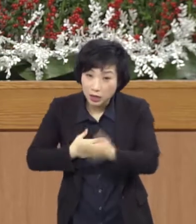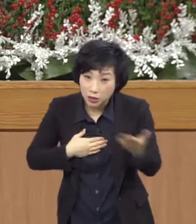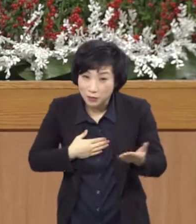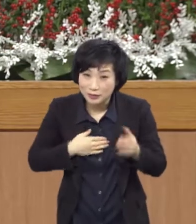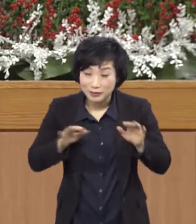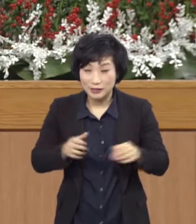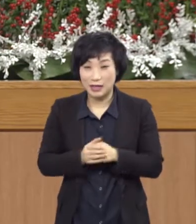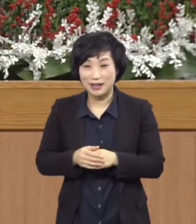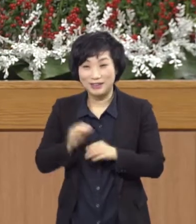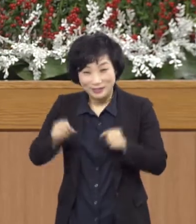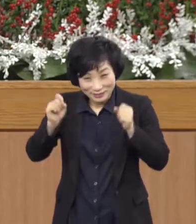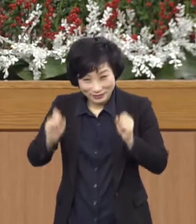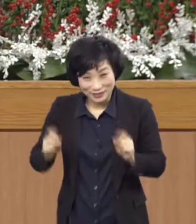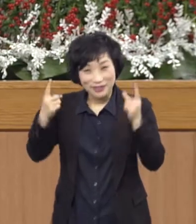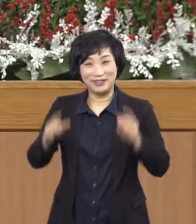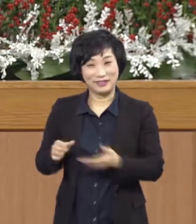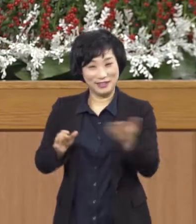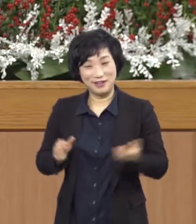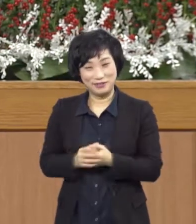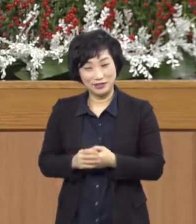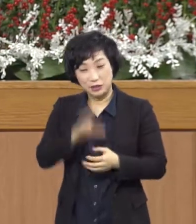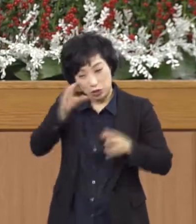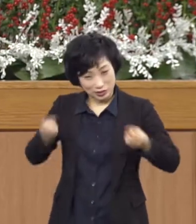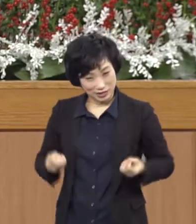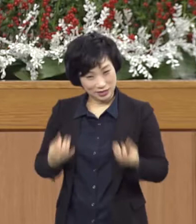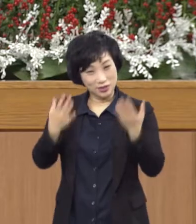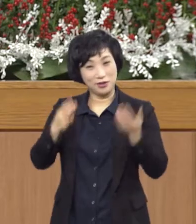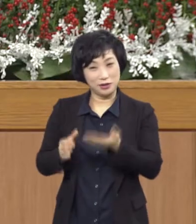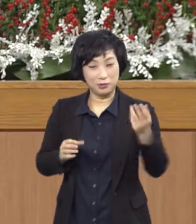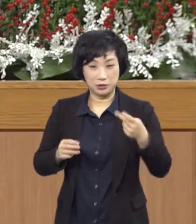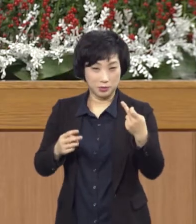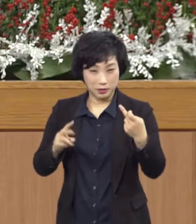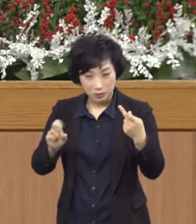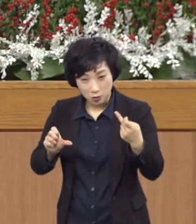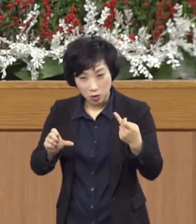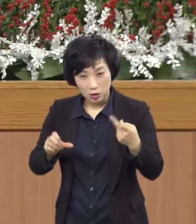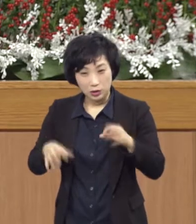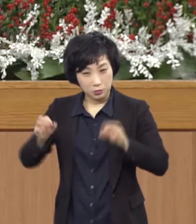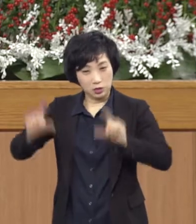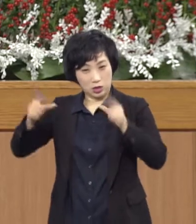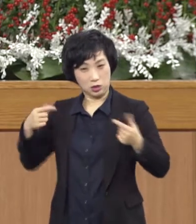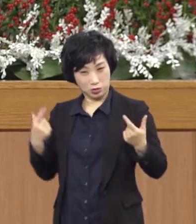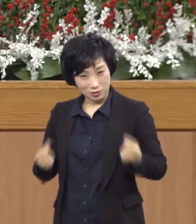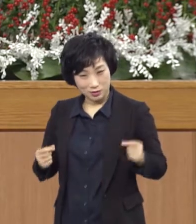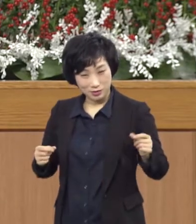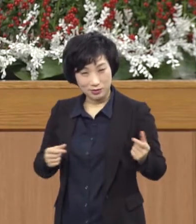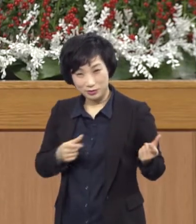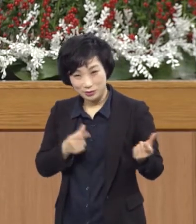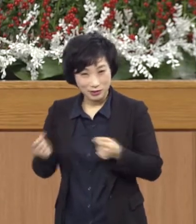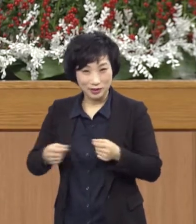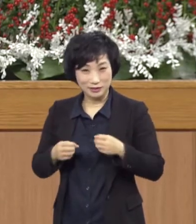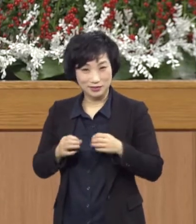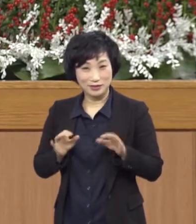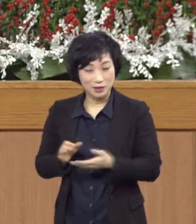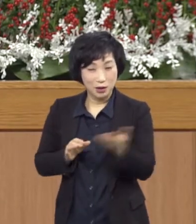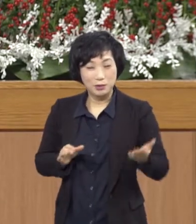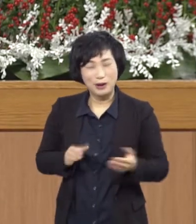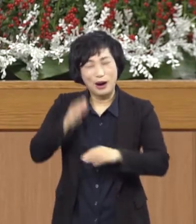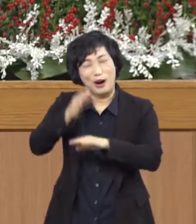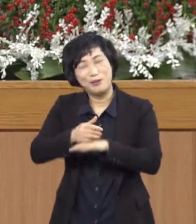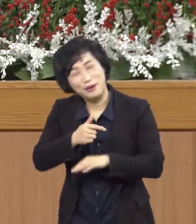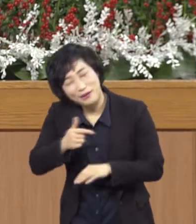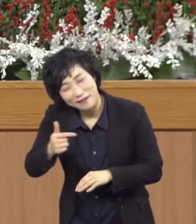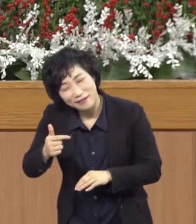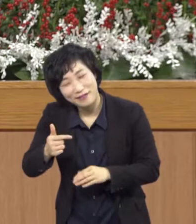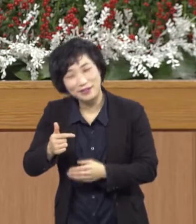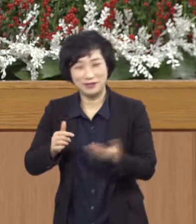날인데 그날이 성탄절이라 이번에는 얼마나 감사한지. 피를 망각한 성도여